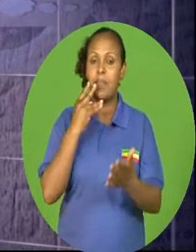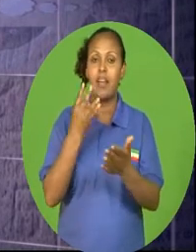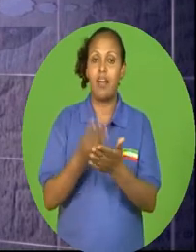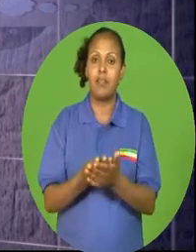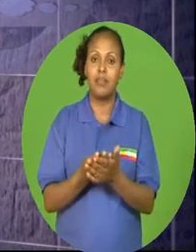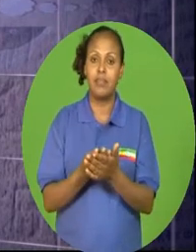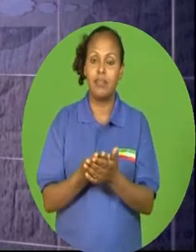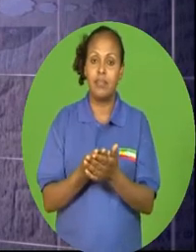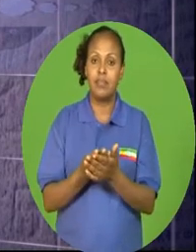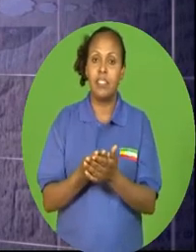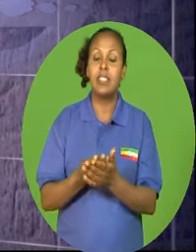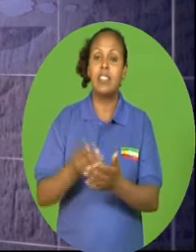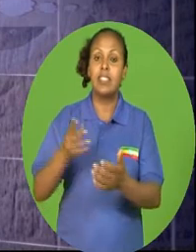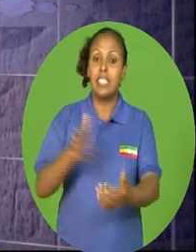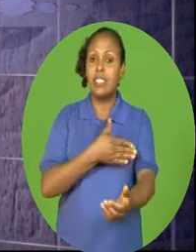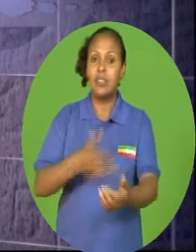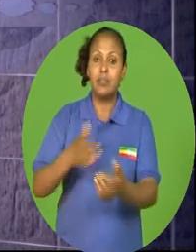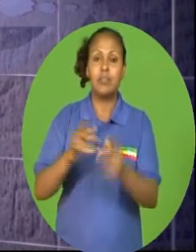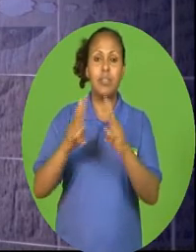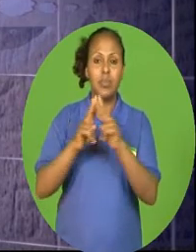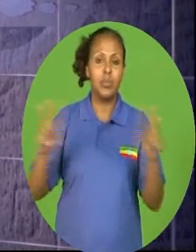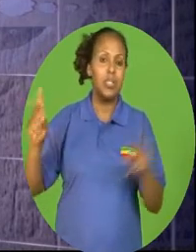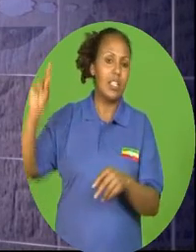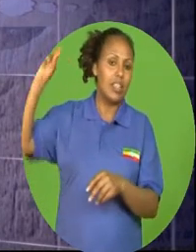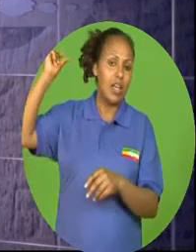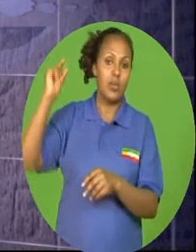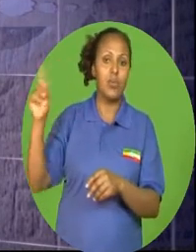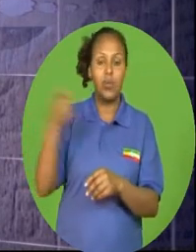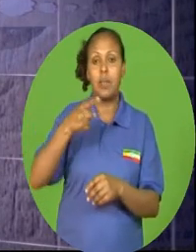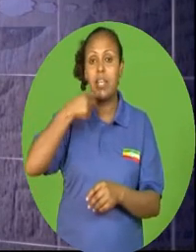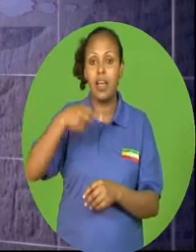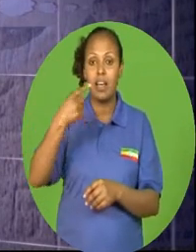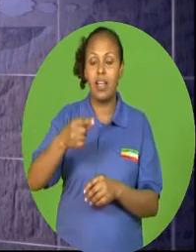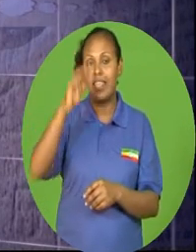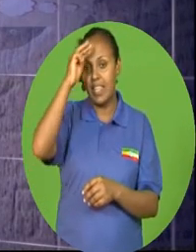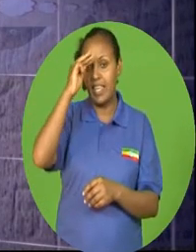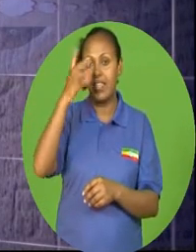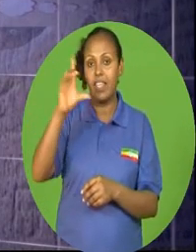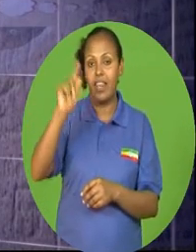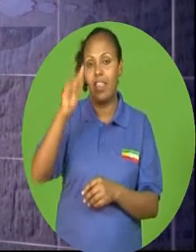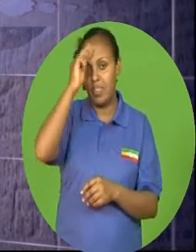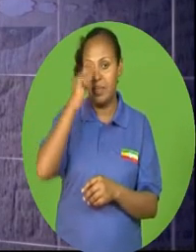መልካም። ግጥም በእጅጉ ጥንታዊነት እንዳለው የሚነገርለት የኪነ ጥበብ